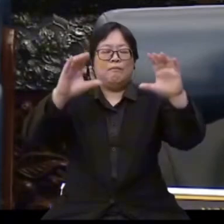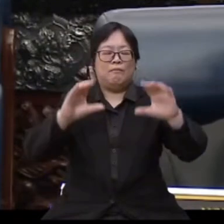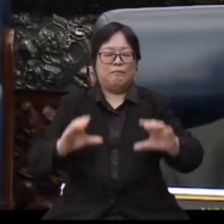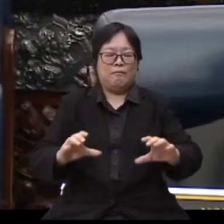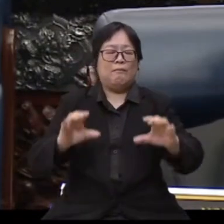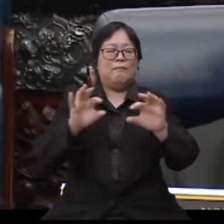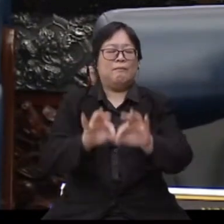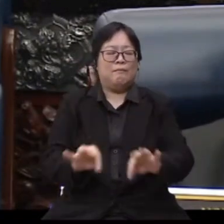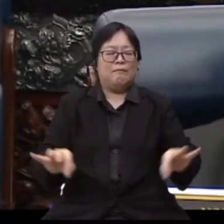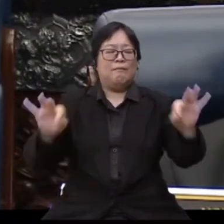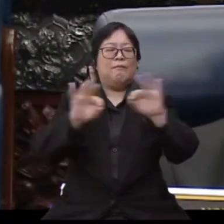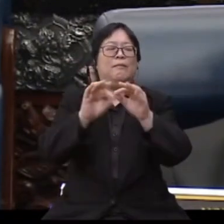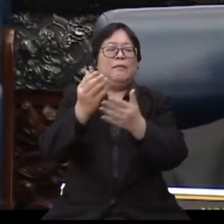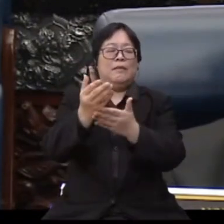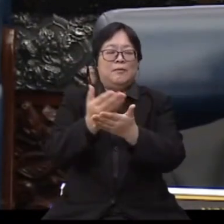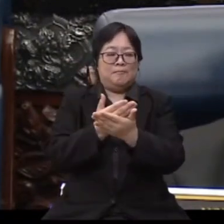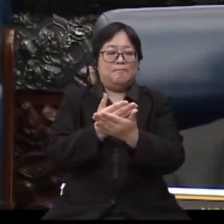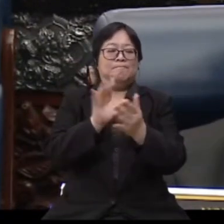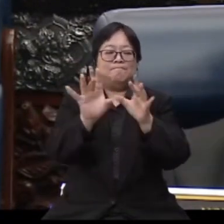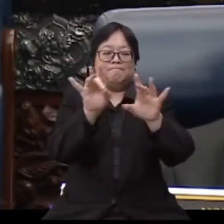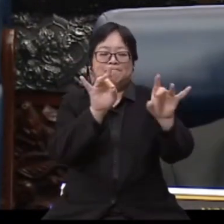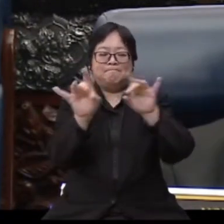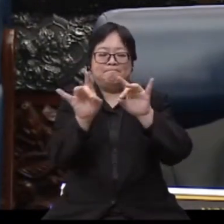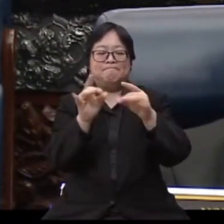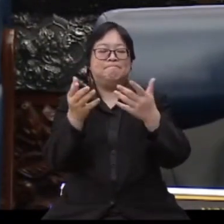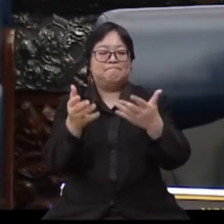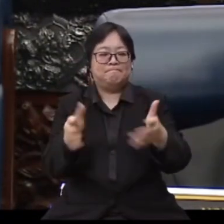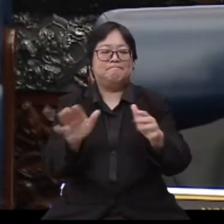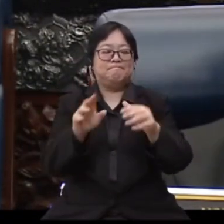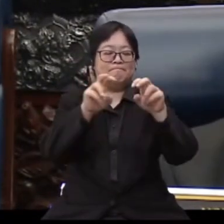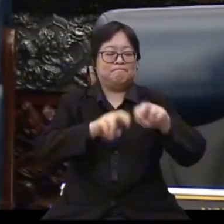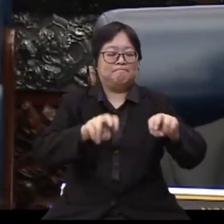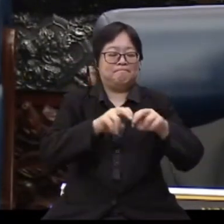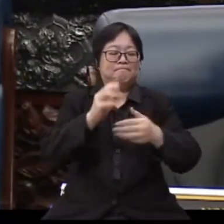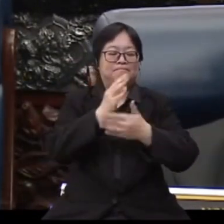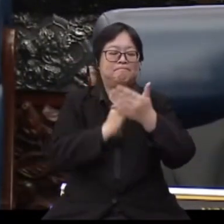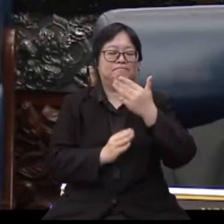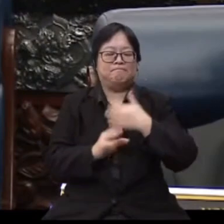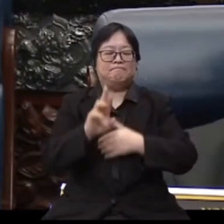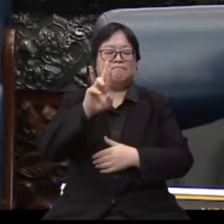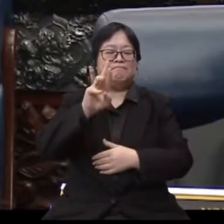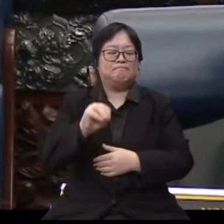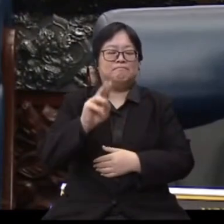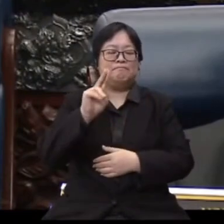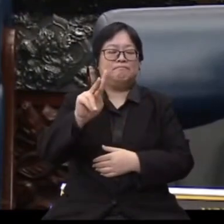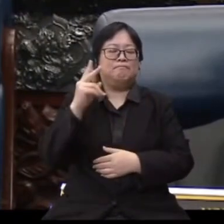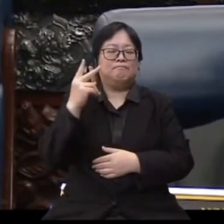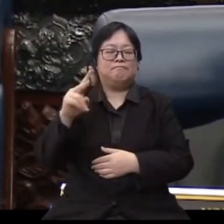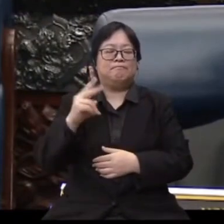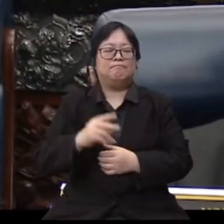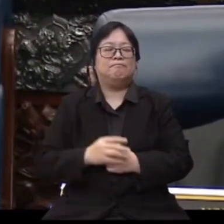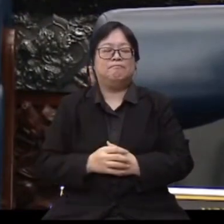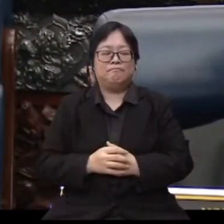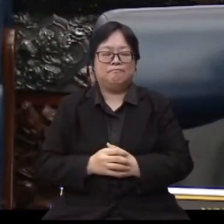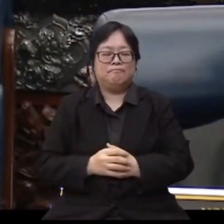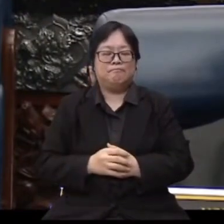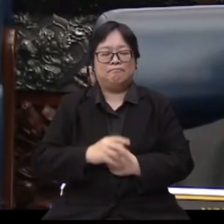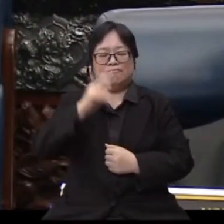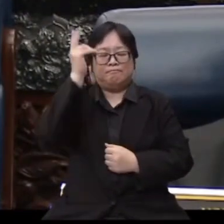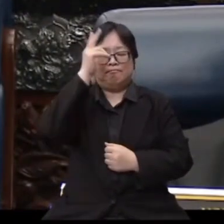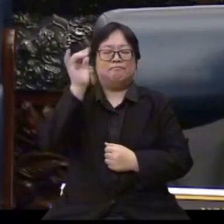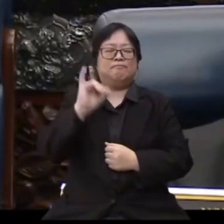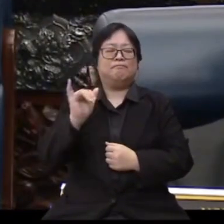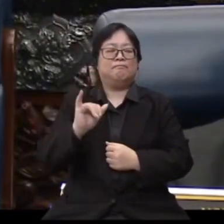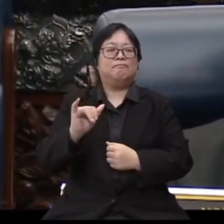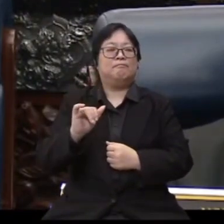pendekatan dan keutamaan baru telah dikenal pasti dalam kajian separuh penggal Rancangan Malaysia ke-12. Kerajaan